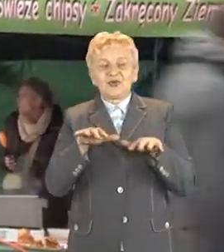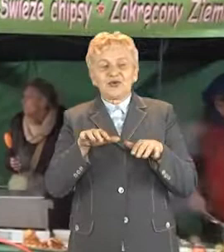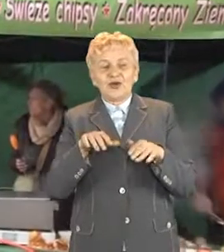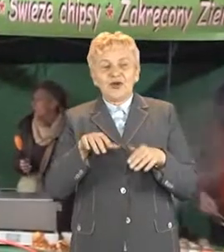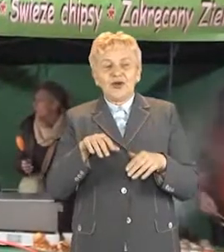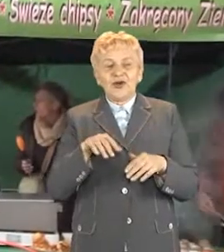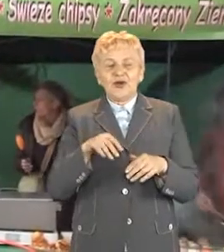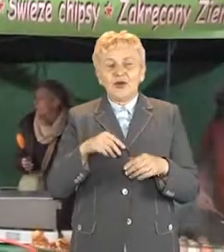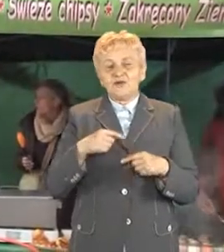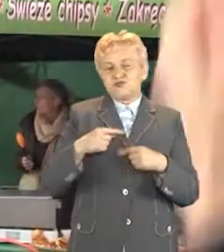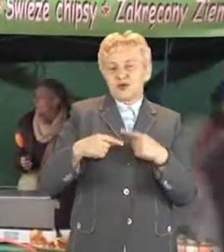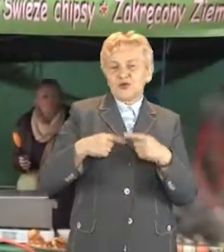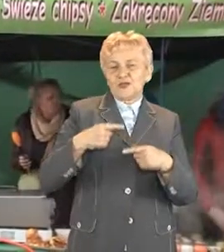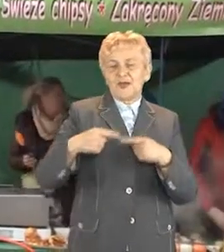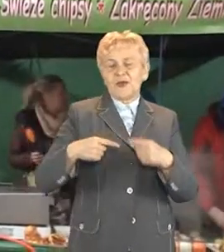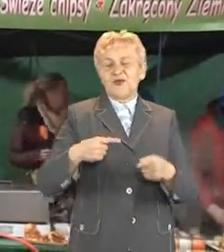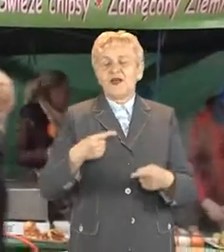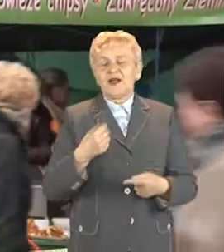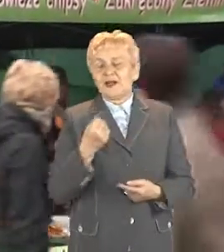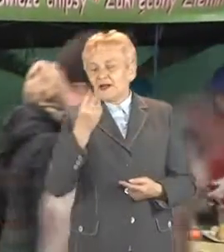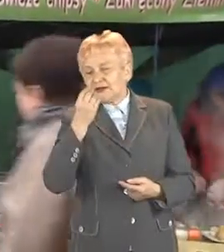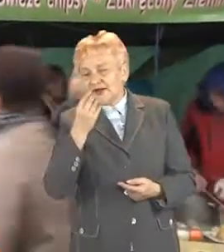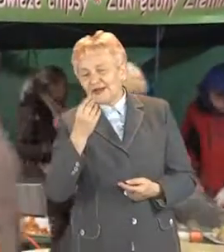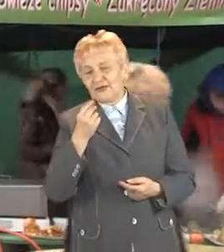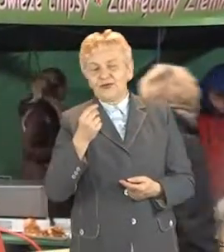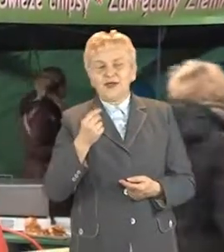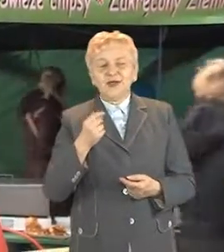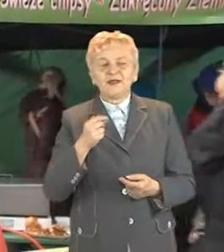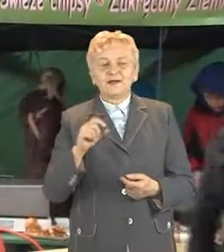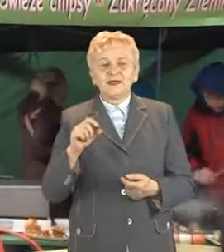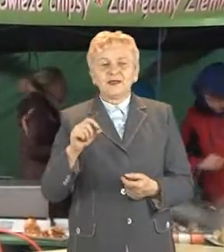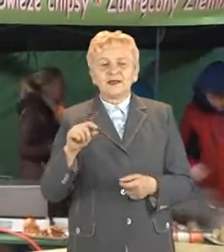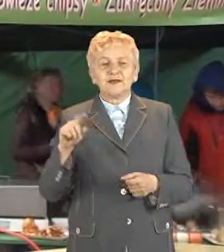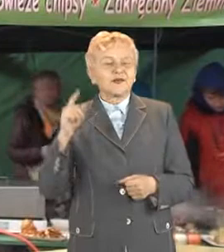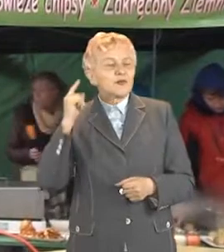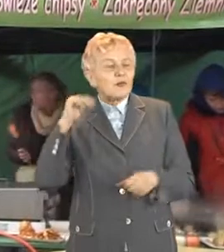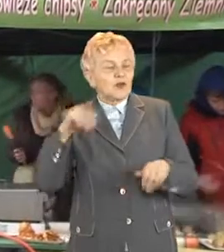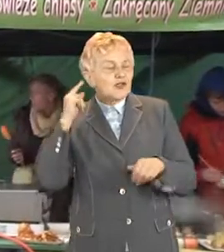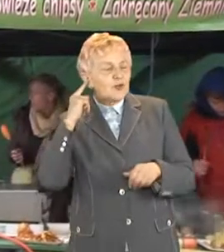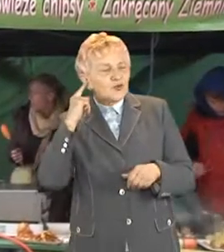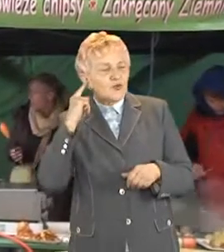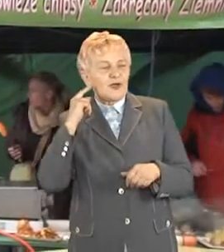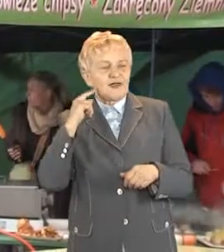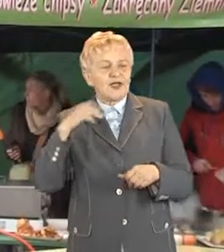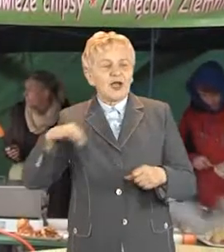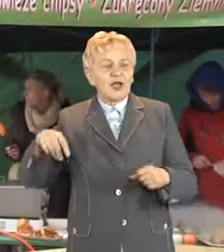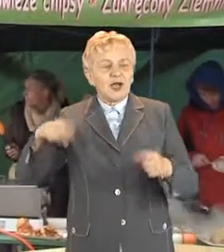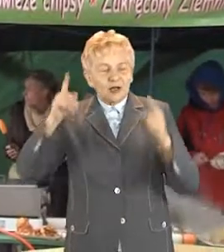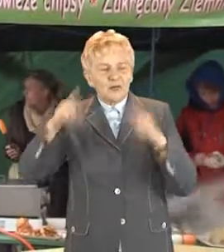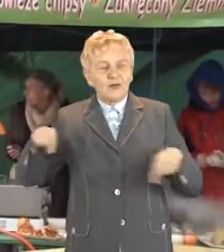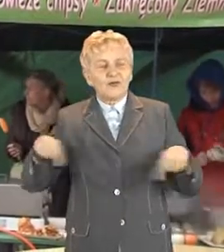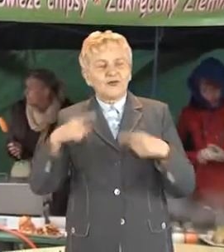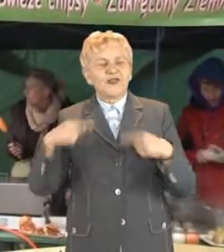wystawców, producentów kwiatów, jest bardzo wielu rękodzielników, no i już słychać dźwięki muzyki dobiegające ze sceny, także myślę, że